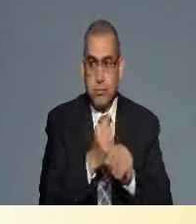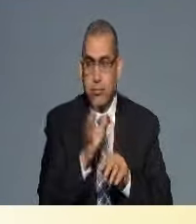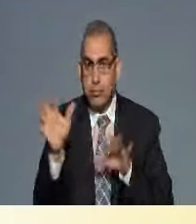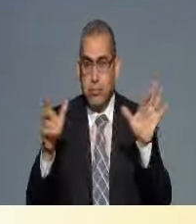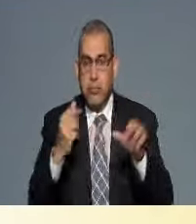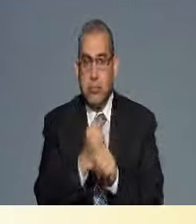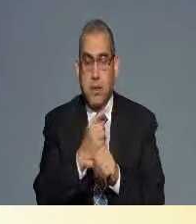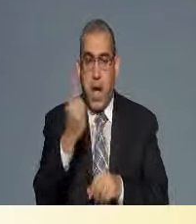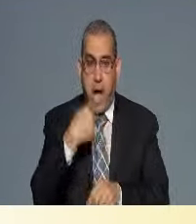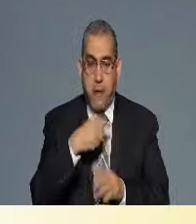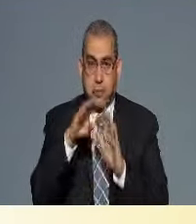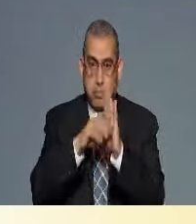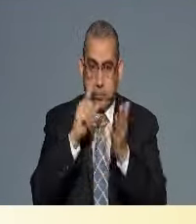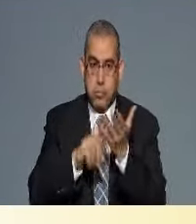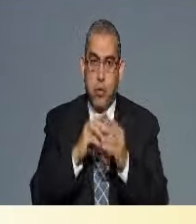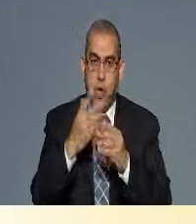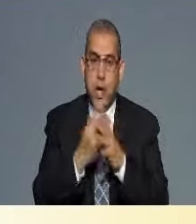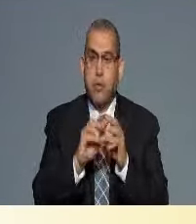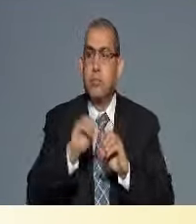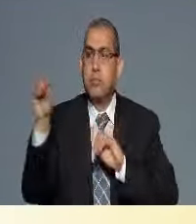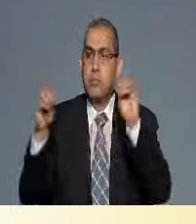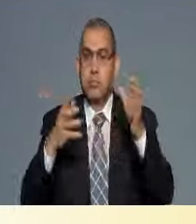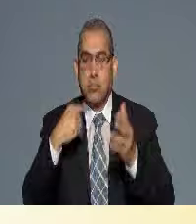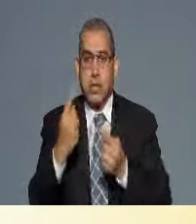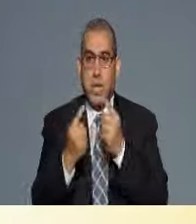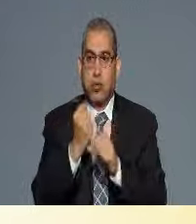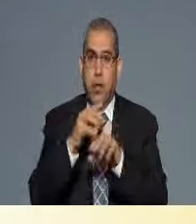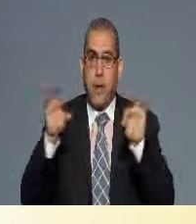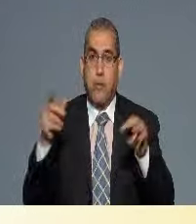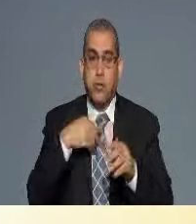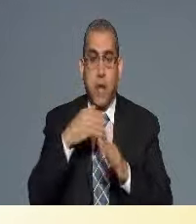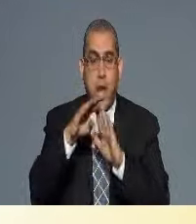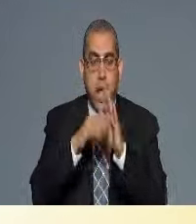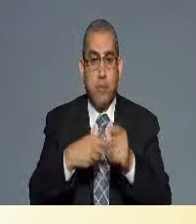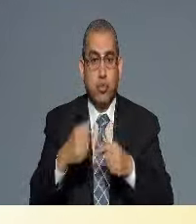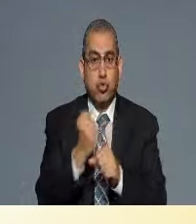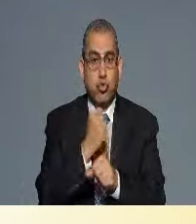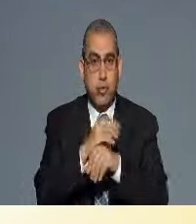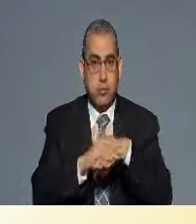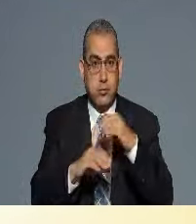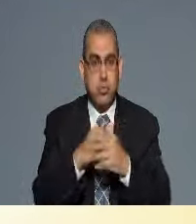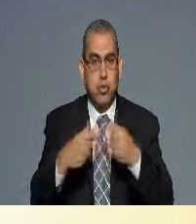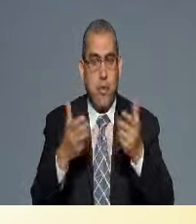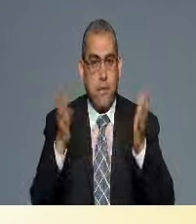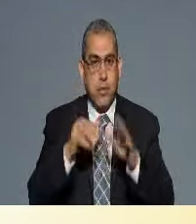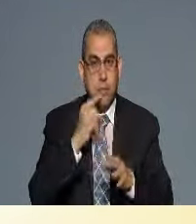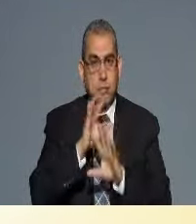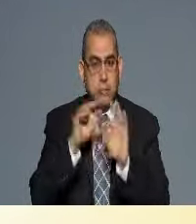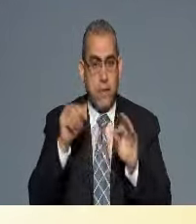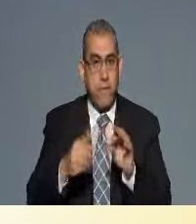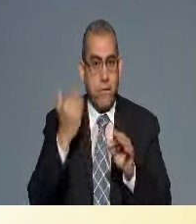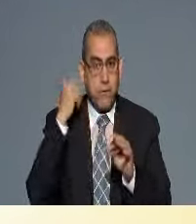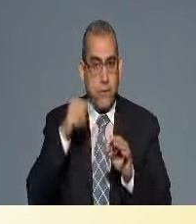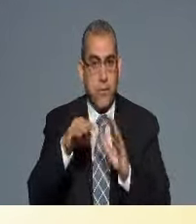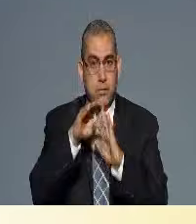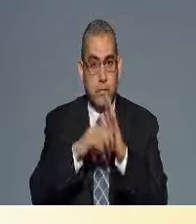للتوجهات الصادرة من سيادتك فندم. أحدث نظم تشغيل، احنا قدام أنظمة كتيرة جدا احنا بنستخدمها، سواء في أنظمة